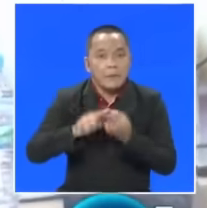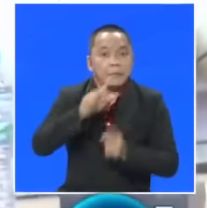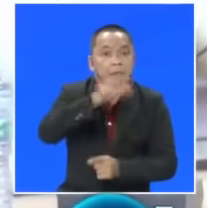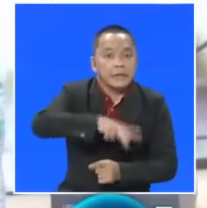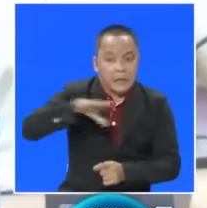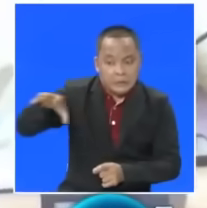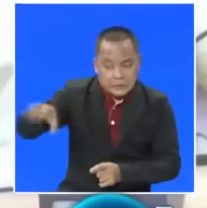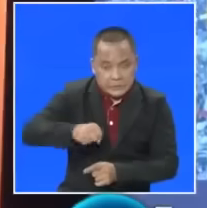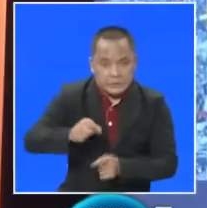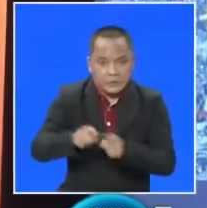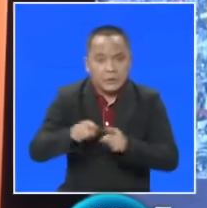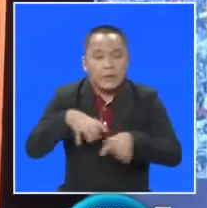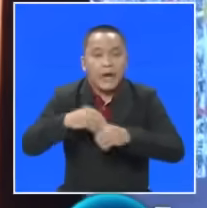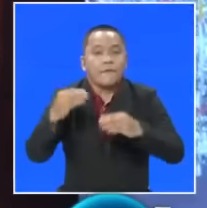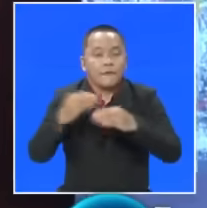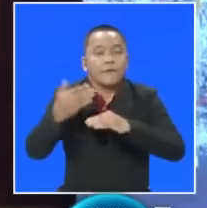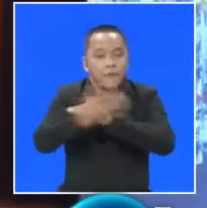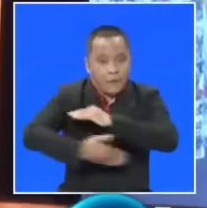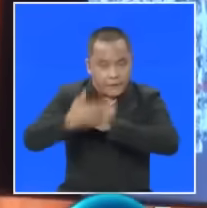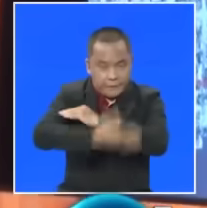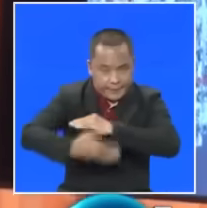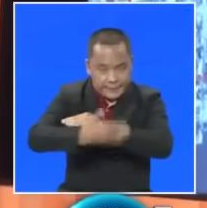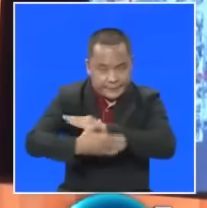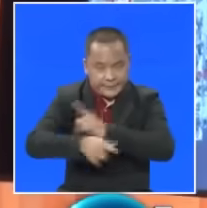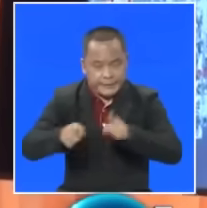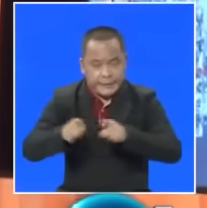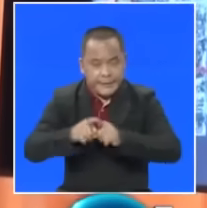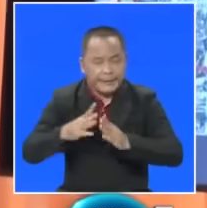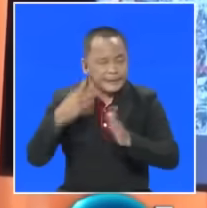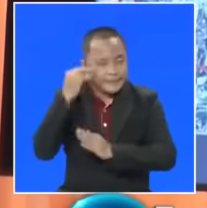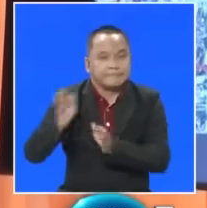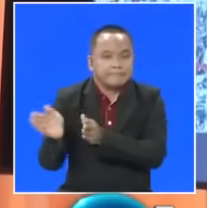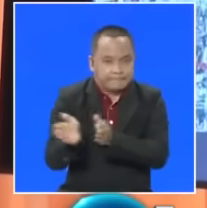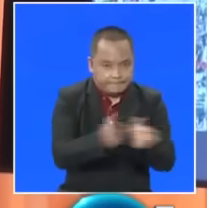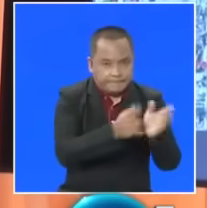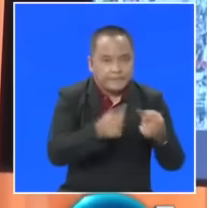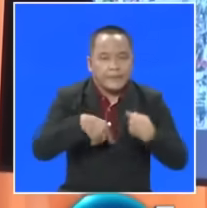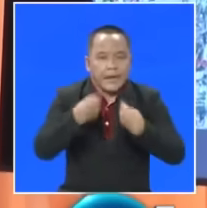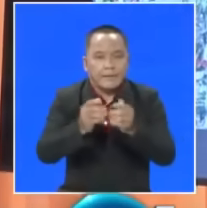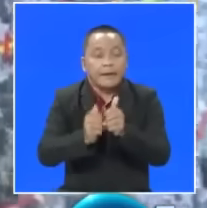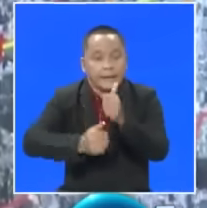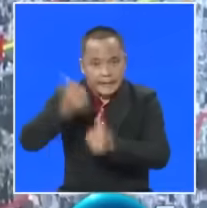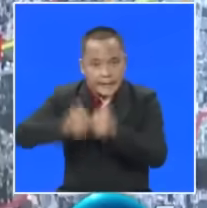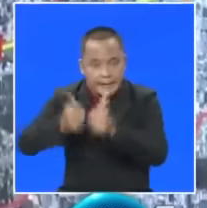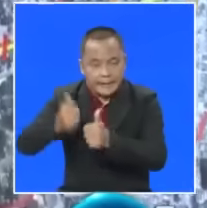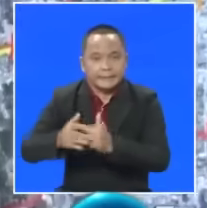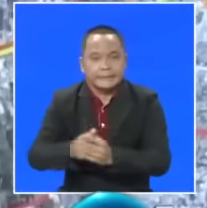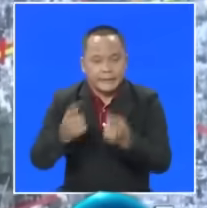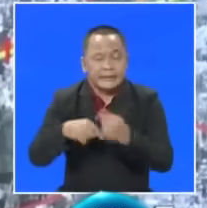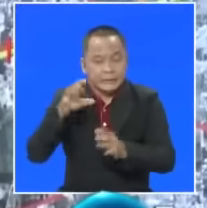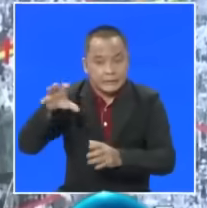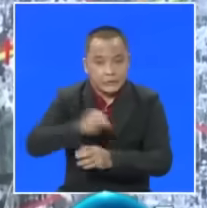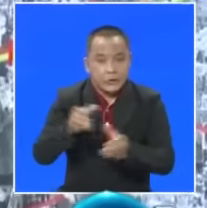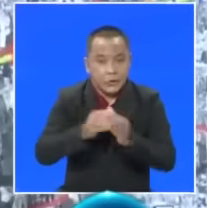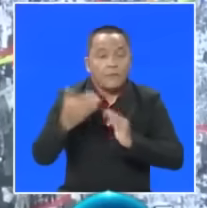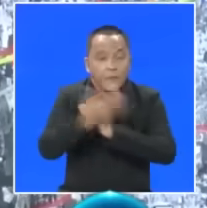ยดึงไปเป็นบอร์ดการรถไฟแห่งประเทศไทยแล้วเป็นการตัดไฟแต่ต้นลมที่จะมาเป็นคู่แข่งเจ๊หน่อยและดึงเข้าบอ